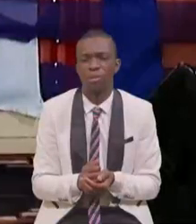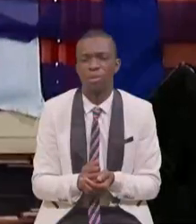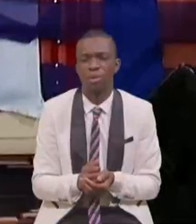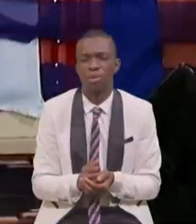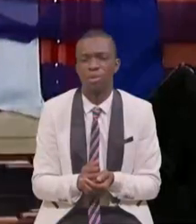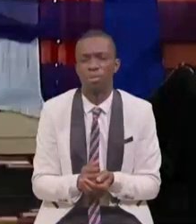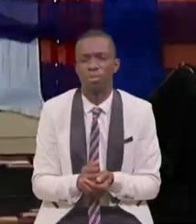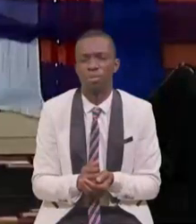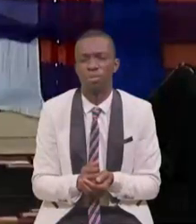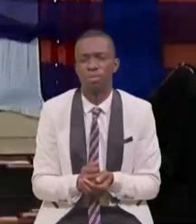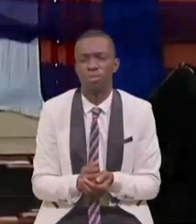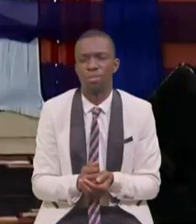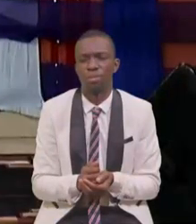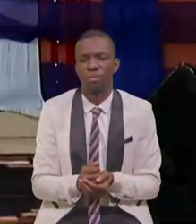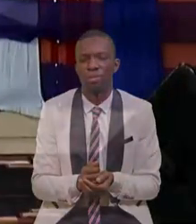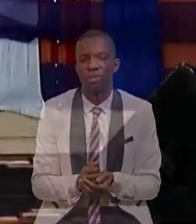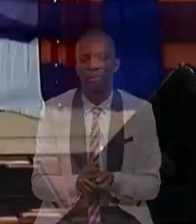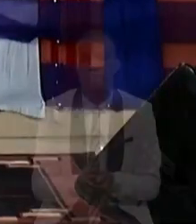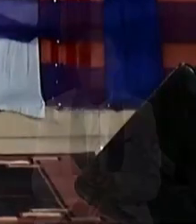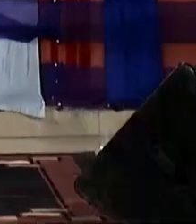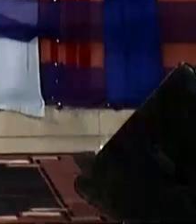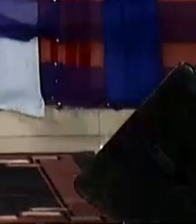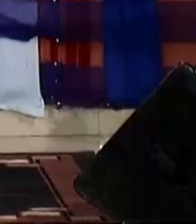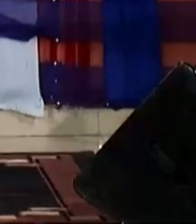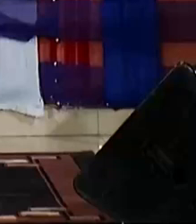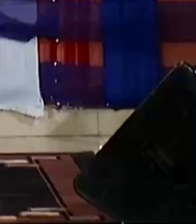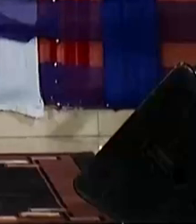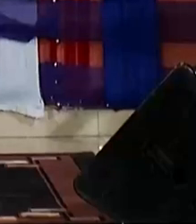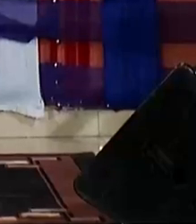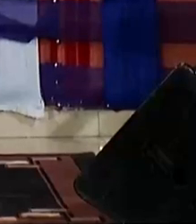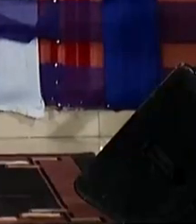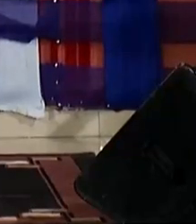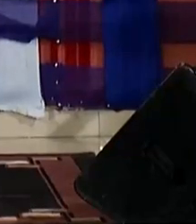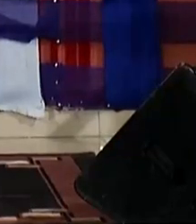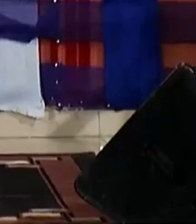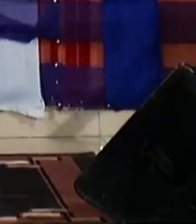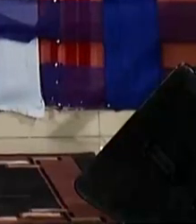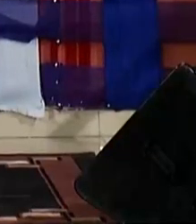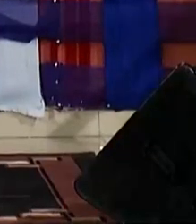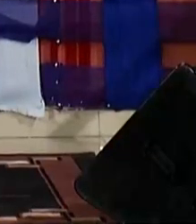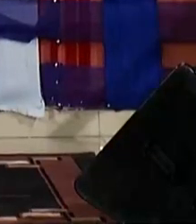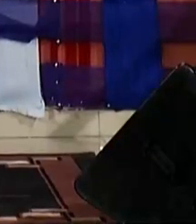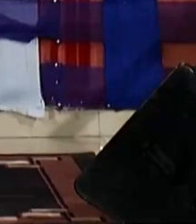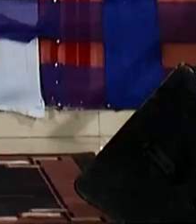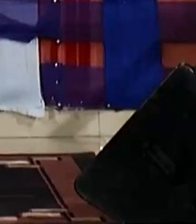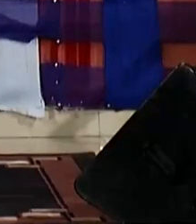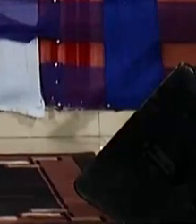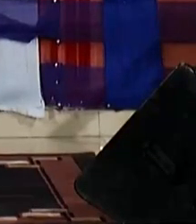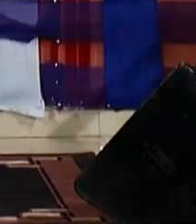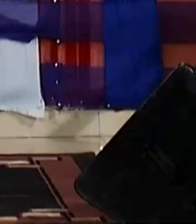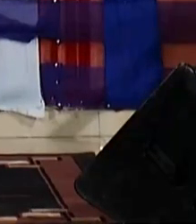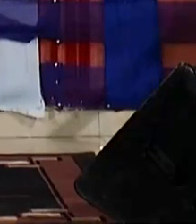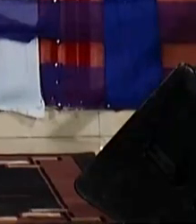et que tout le monde dise, vous êtes les bienvenus à notre étude biblique de ce